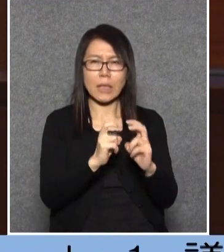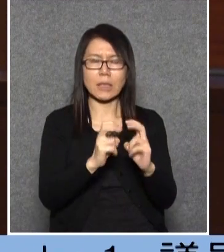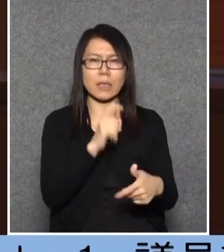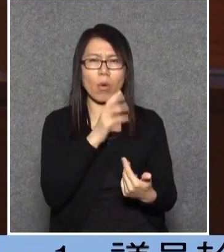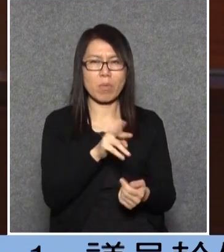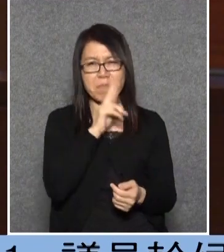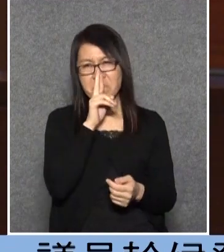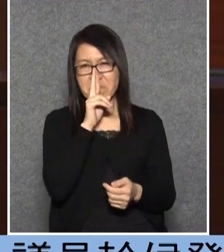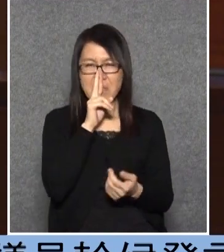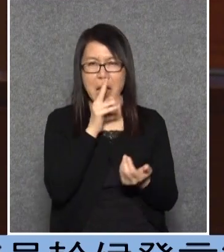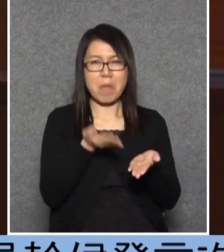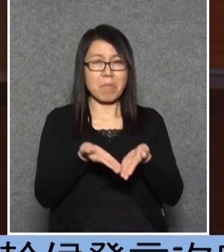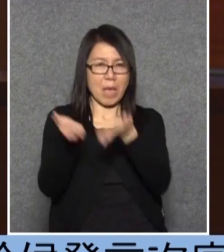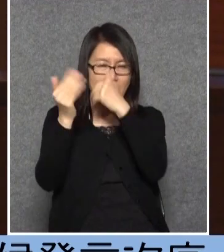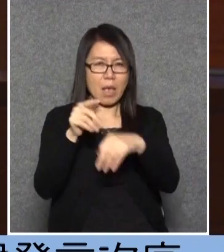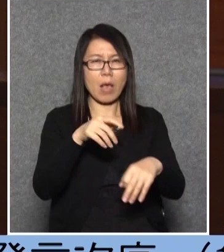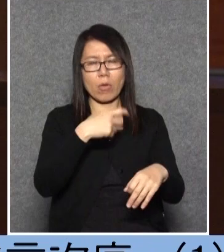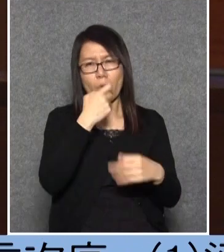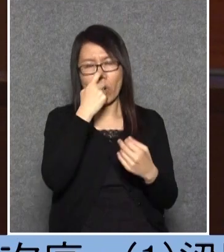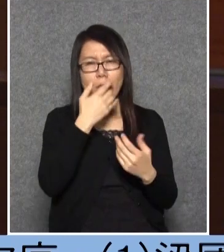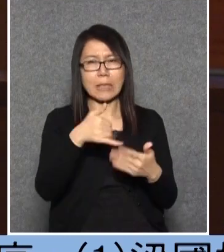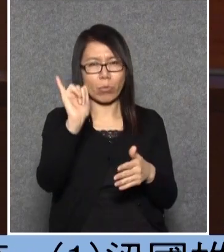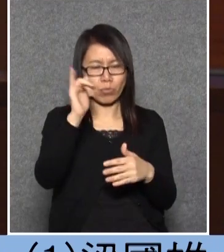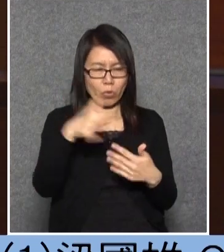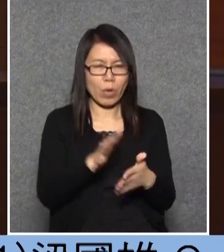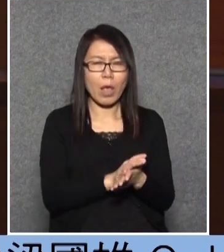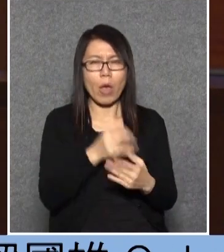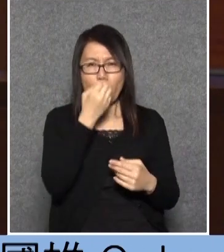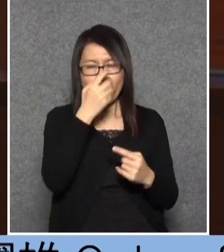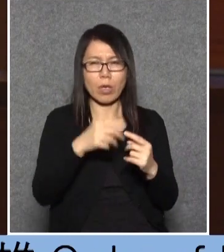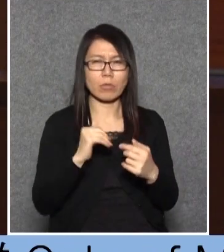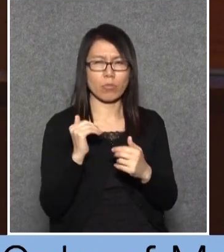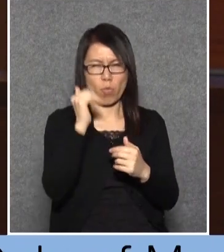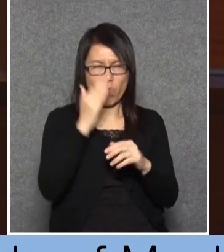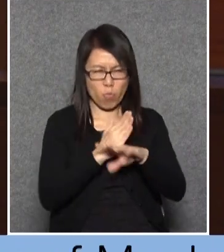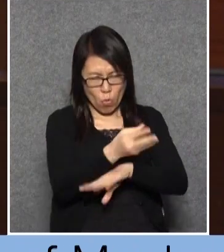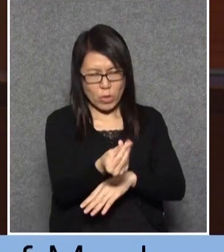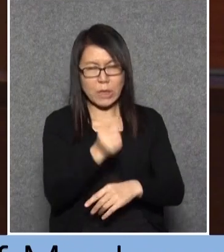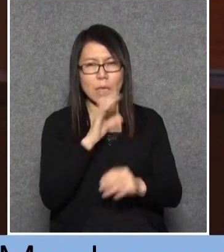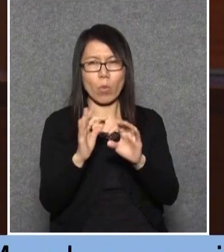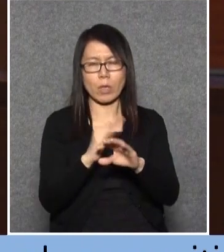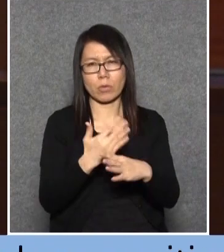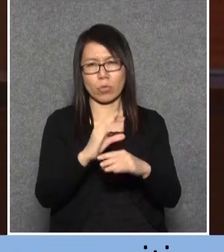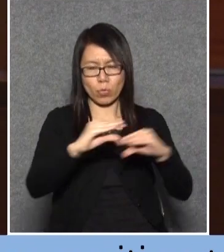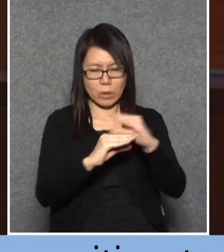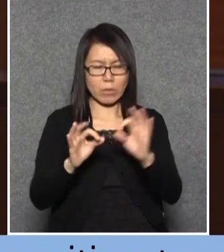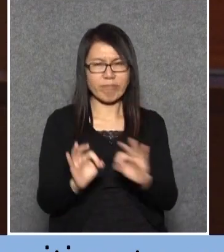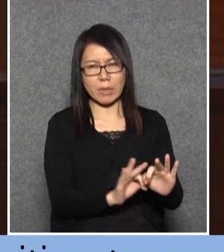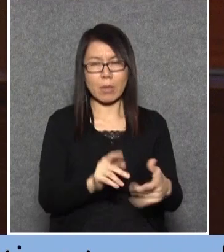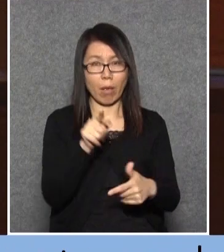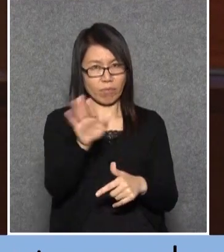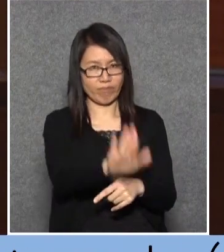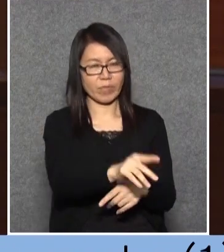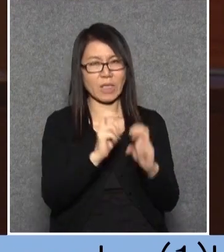瞒工程延误嘅杨总裁之后，港府就指高铁超支系工程延误造成，就属于港铁嘅责任，系